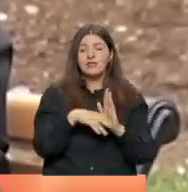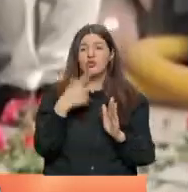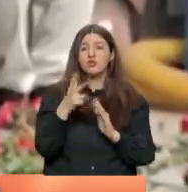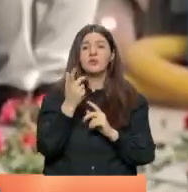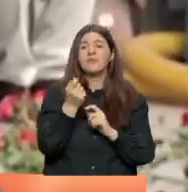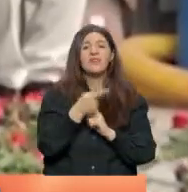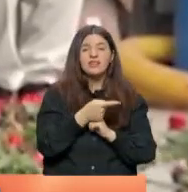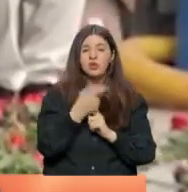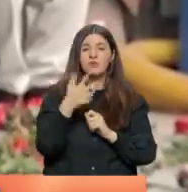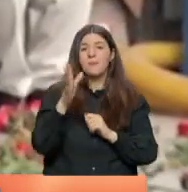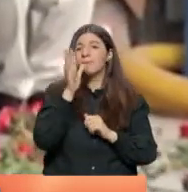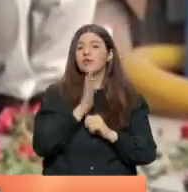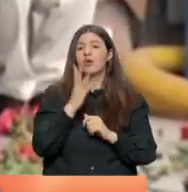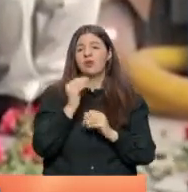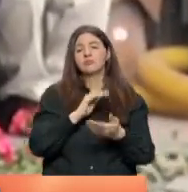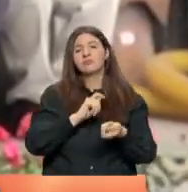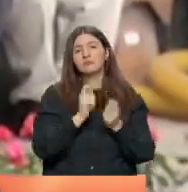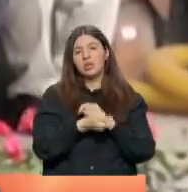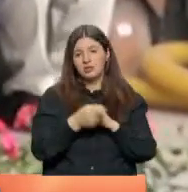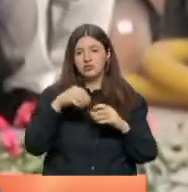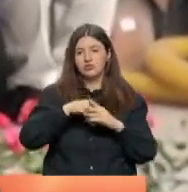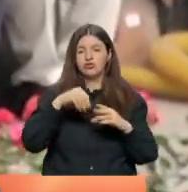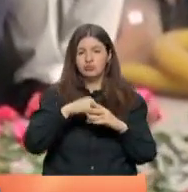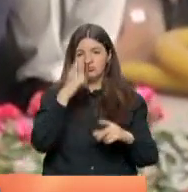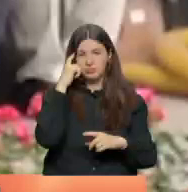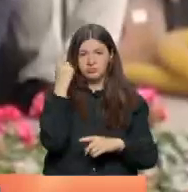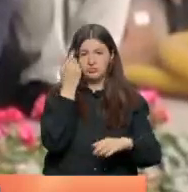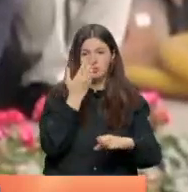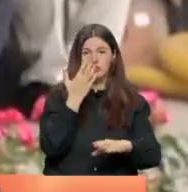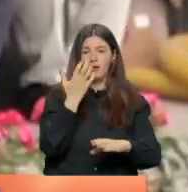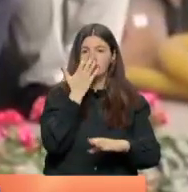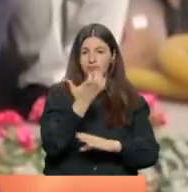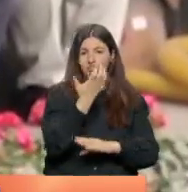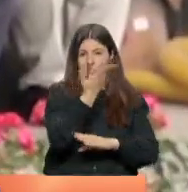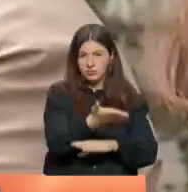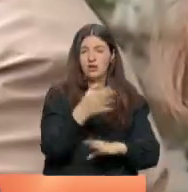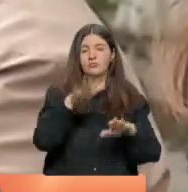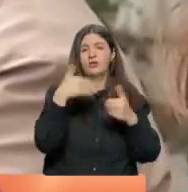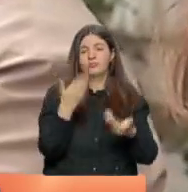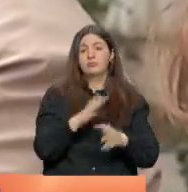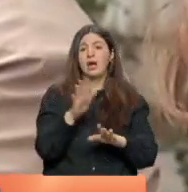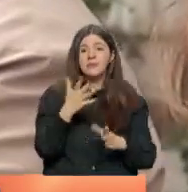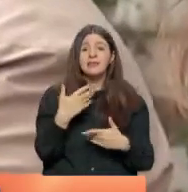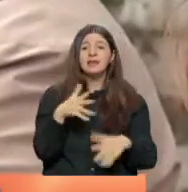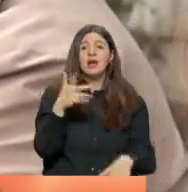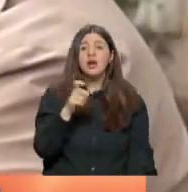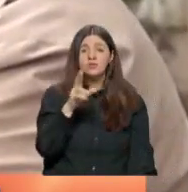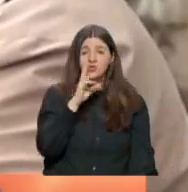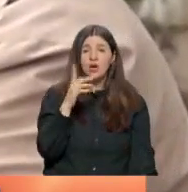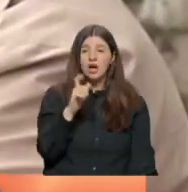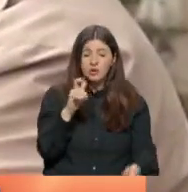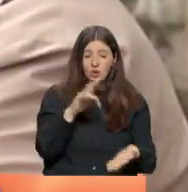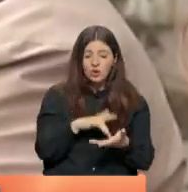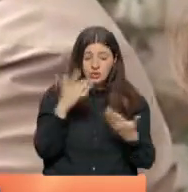3000 rakamının 3500 olarak değiştirilmesi için önerge verdi, komisyonda kabul edildi. Ama artık değil ay sonunu,